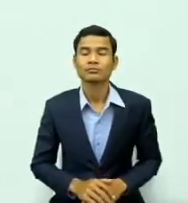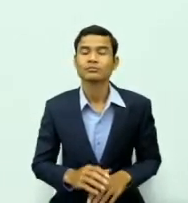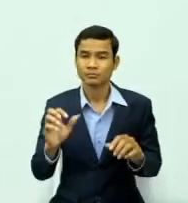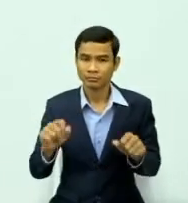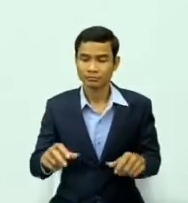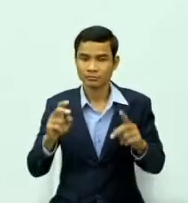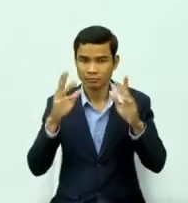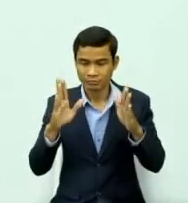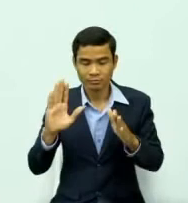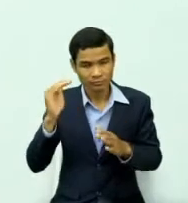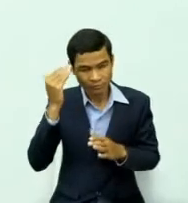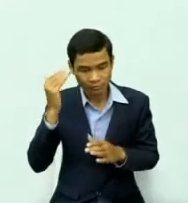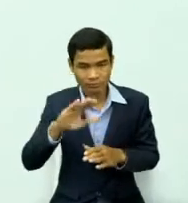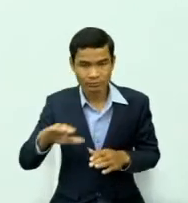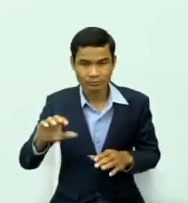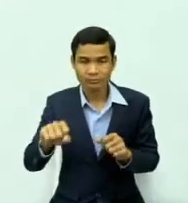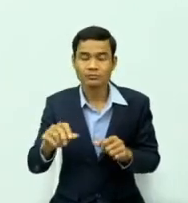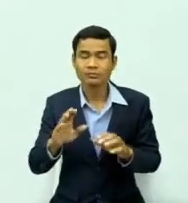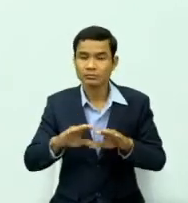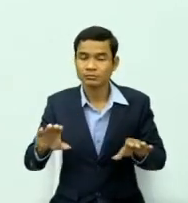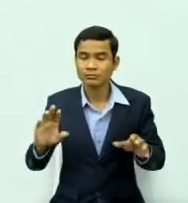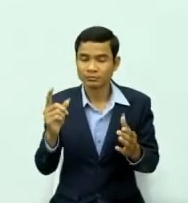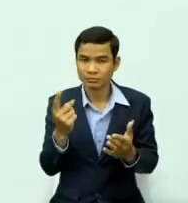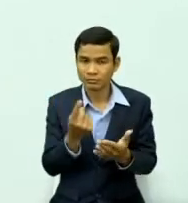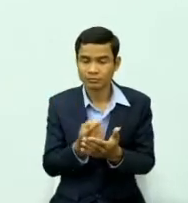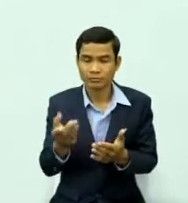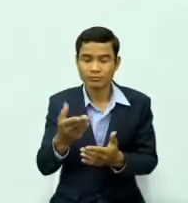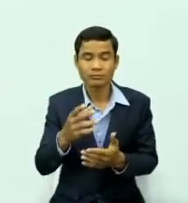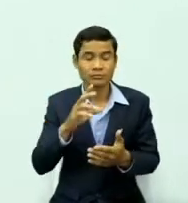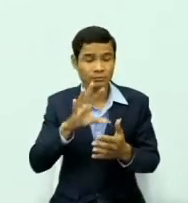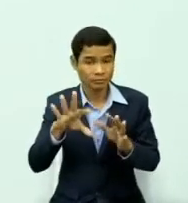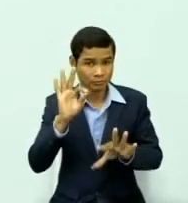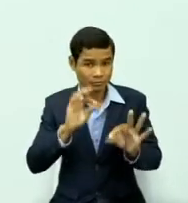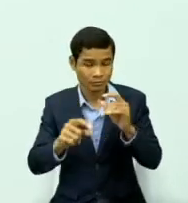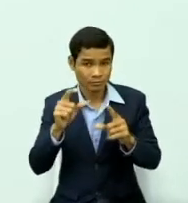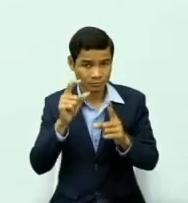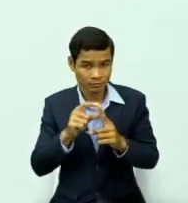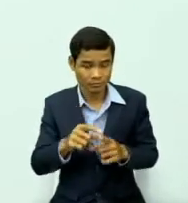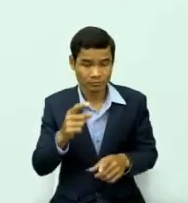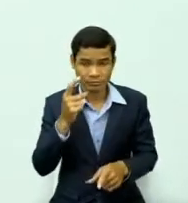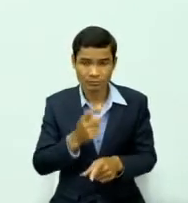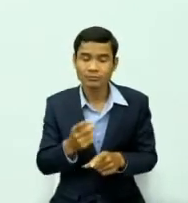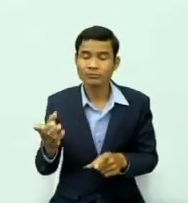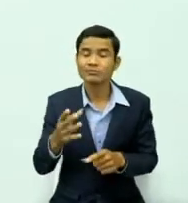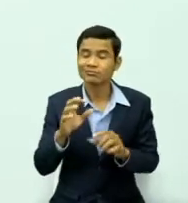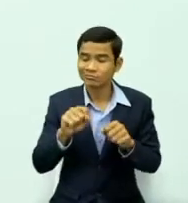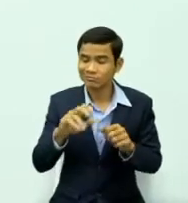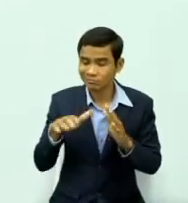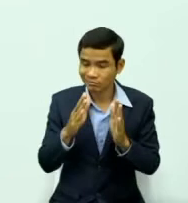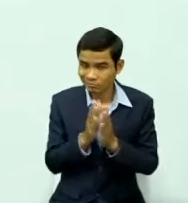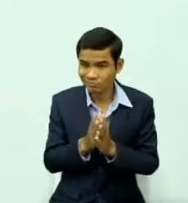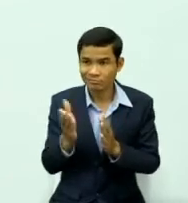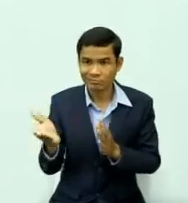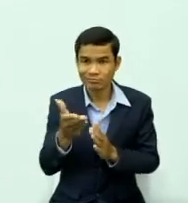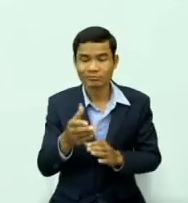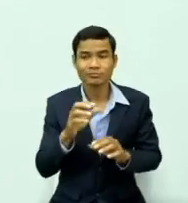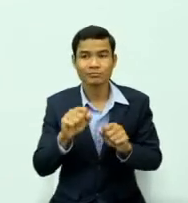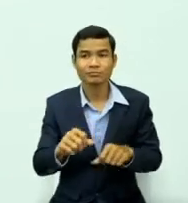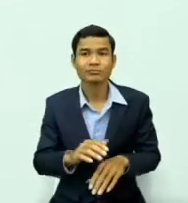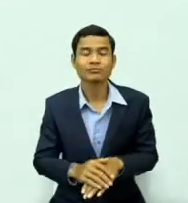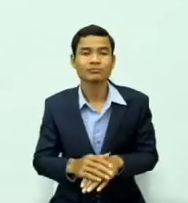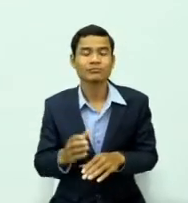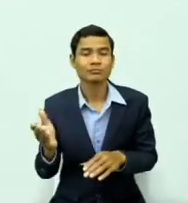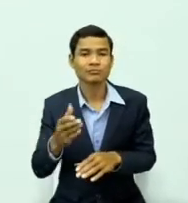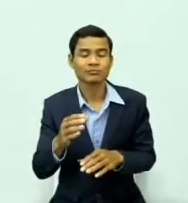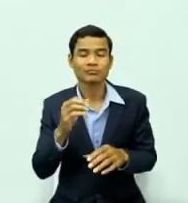Chà, nếu cứ dừng khâm thà. Con tặng ạ khá ní là bạn chưa được bà trâm trai nè con nó. Chà, ạ con. Hai con này bạn thua